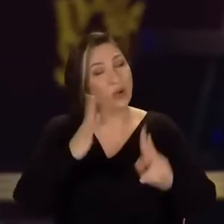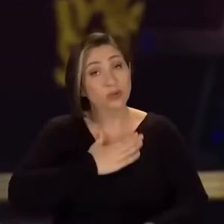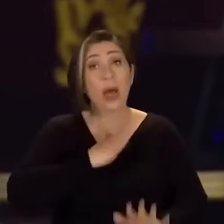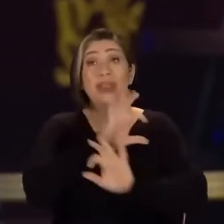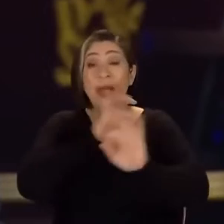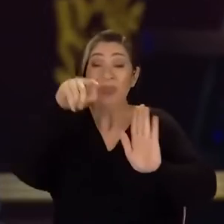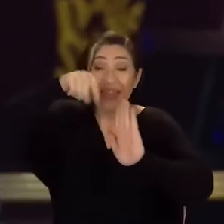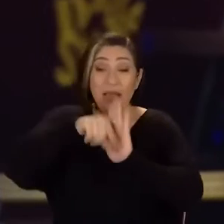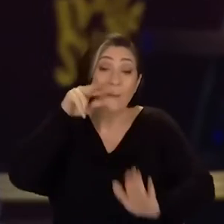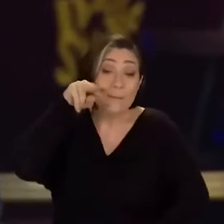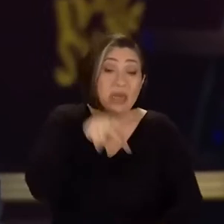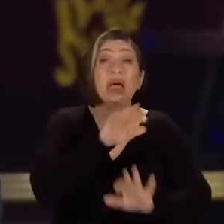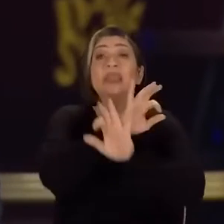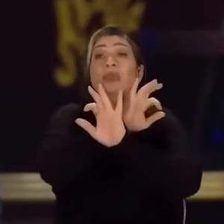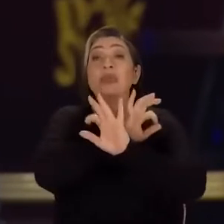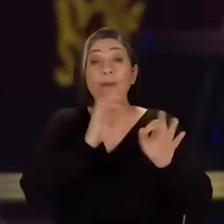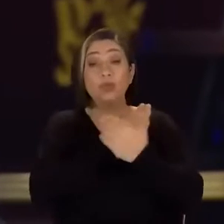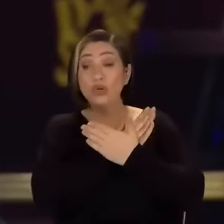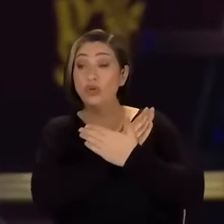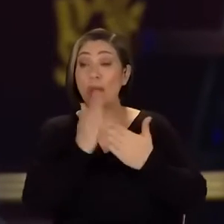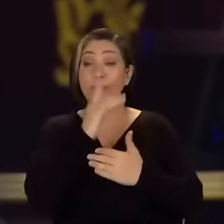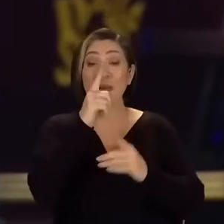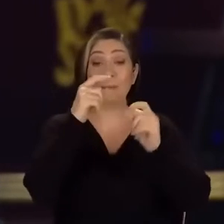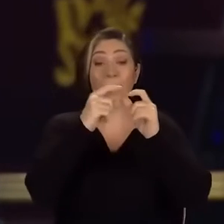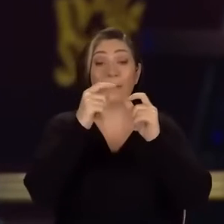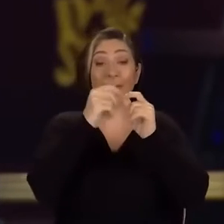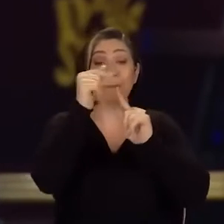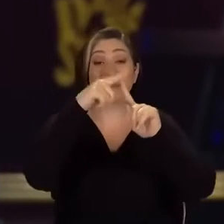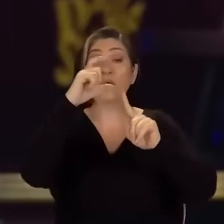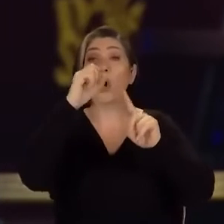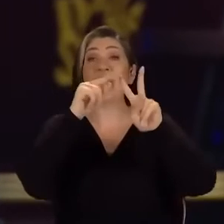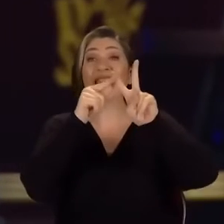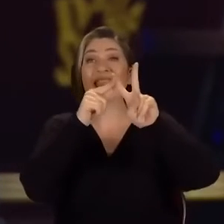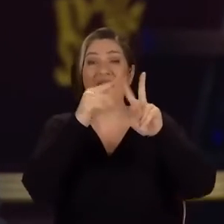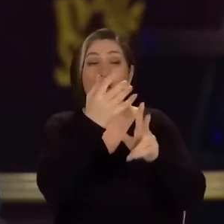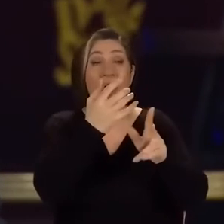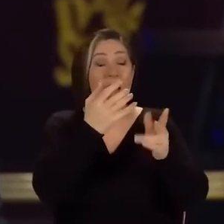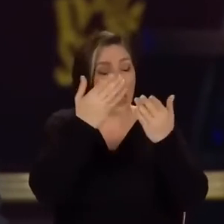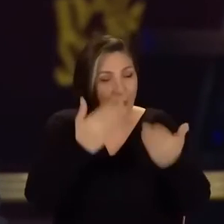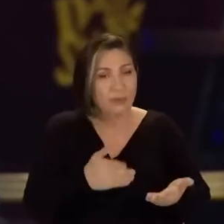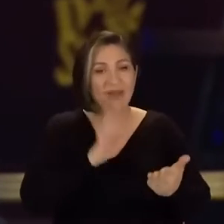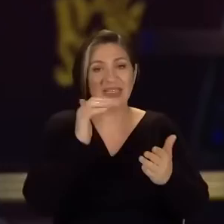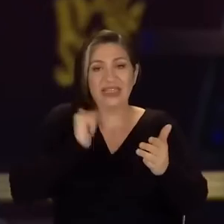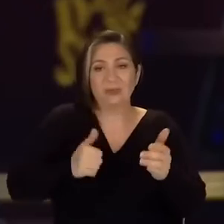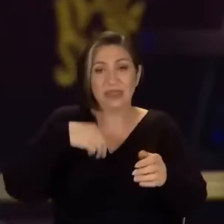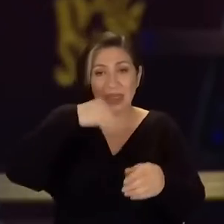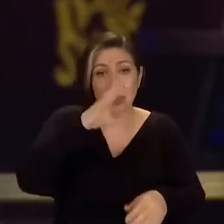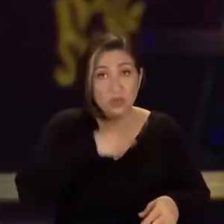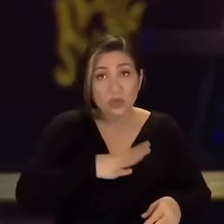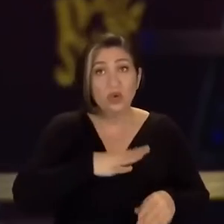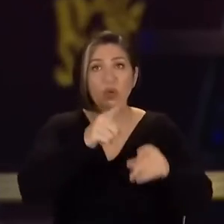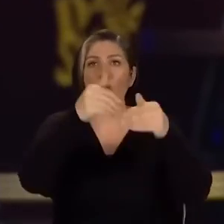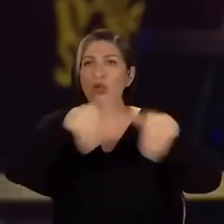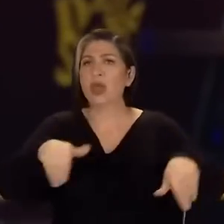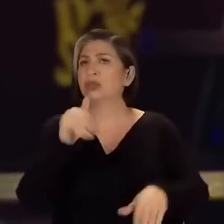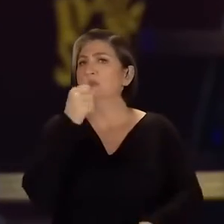eğer siz doğrudan bir Bitcoin kabul etmek ve ödeme almak karşılığında bir hizmet, fikir, danışmanlık satmak istiyorsanız bunu